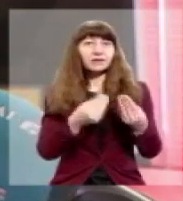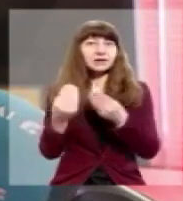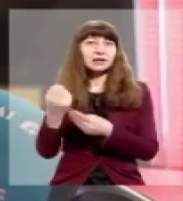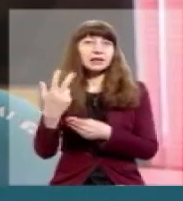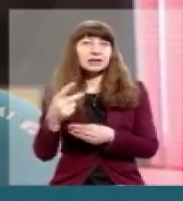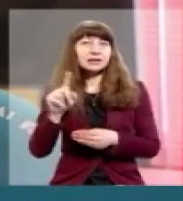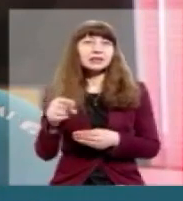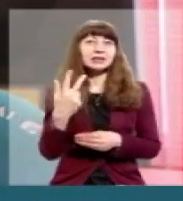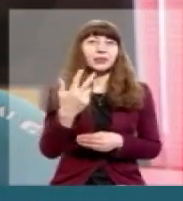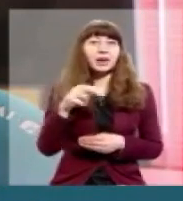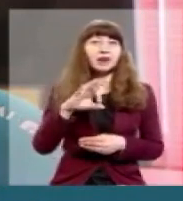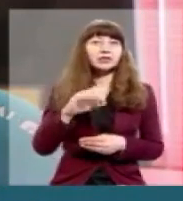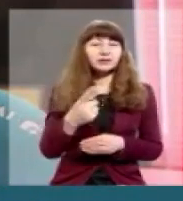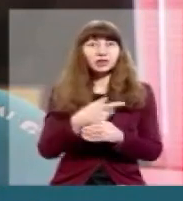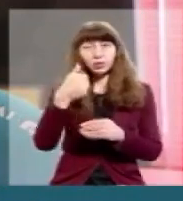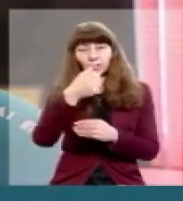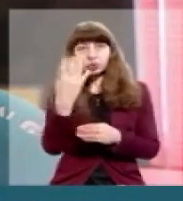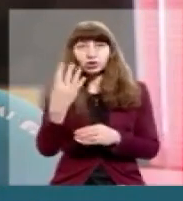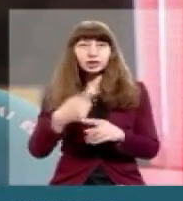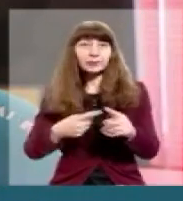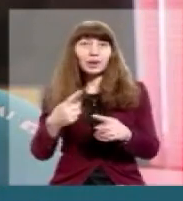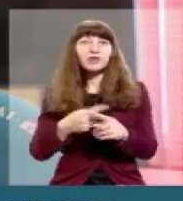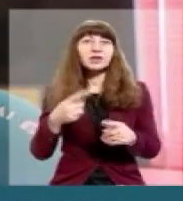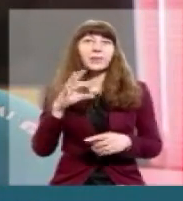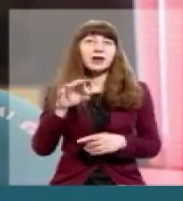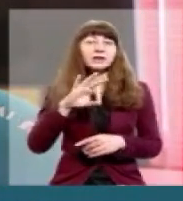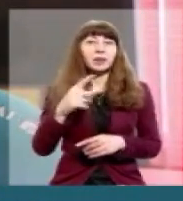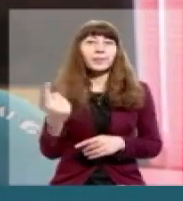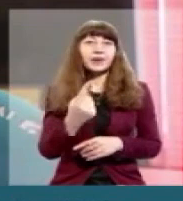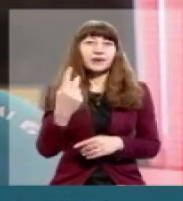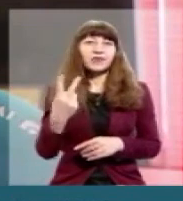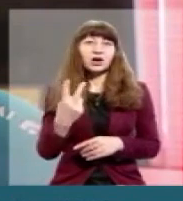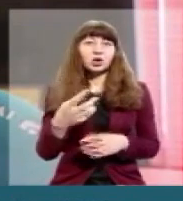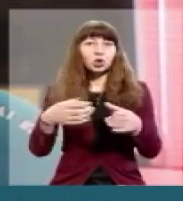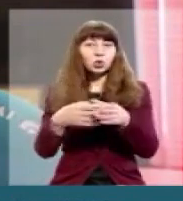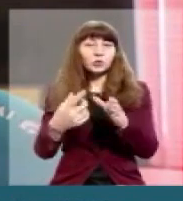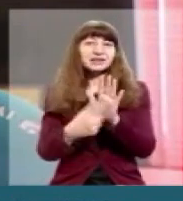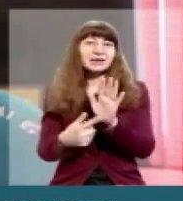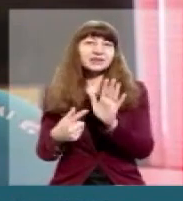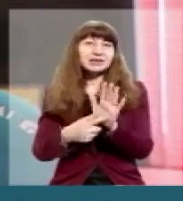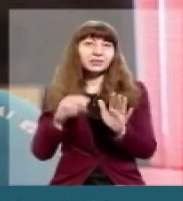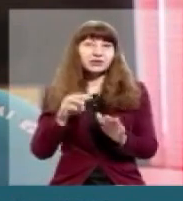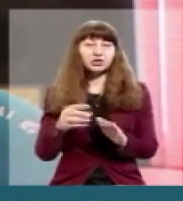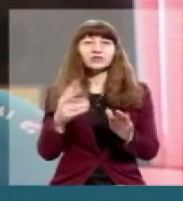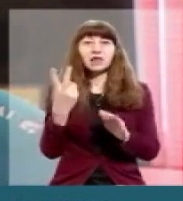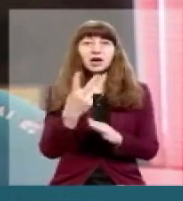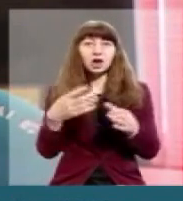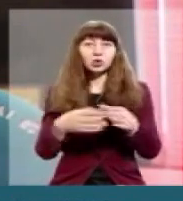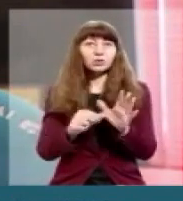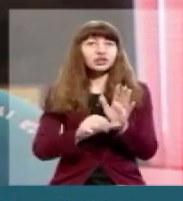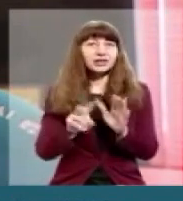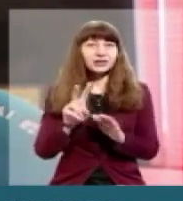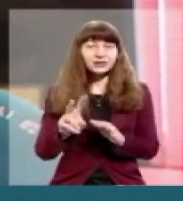мақсатқа 13,3 миллиард теңге, ал биыл 14,5 миллиард теңге бөлінді. Бірінші топтағы мүмкіндігі шектеулі